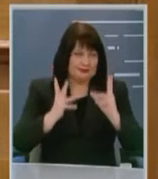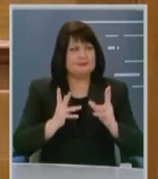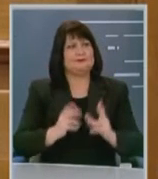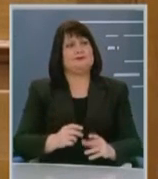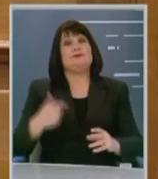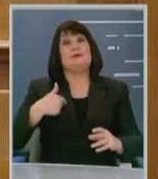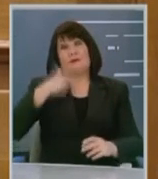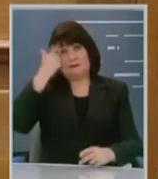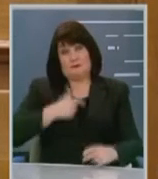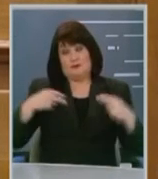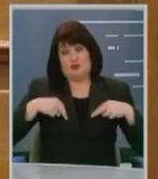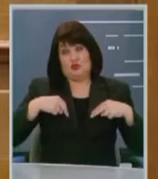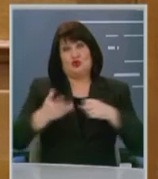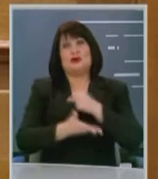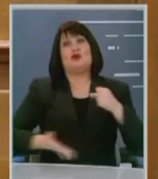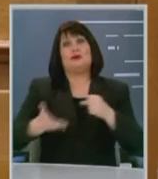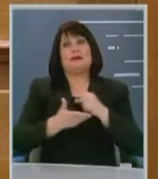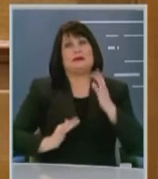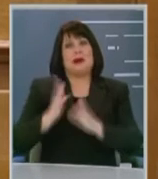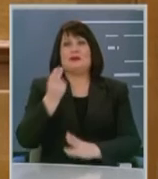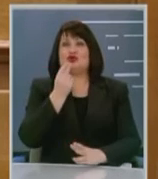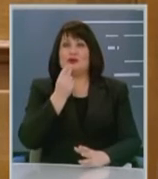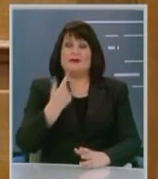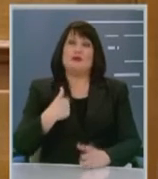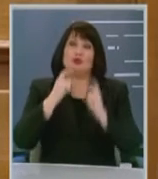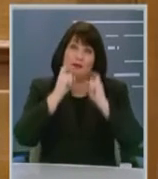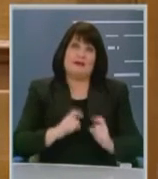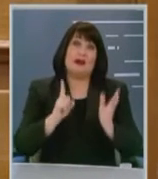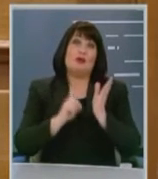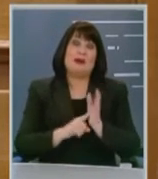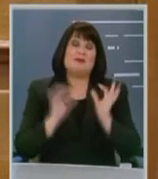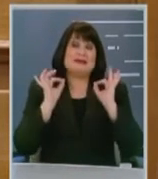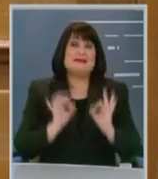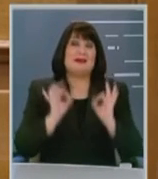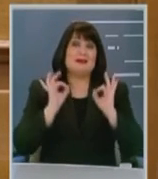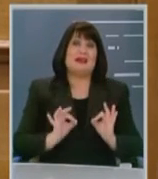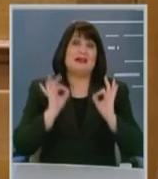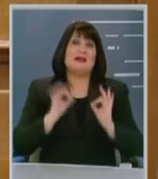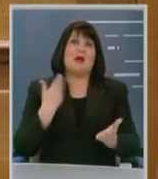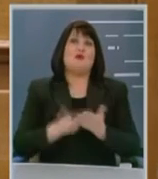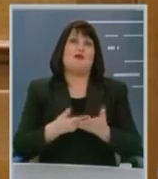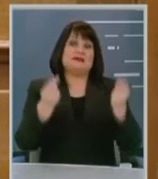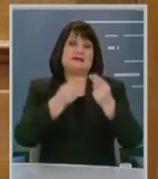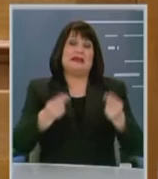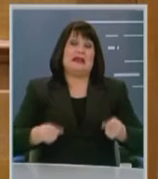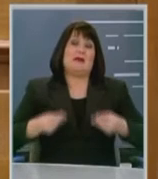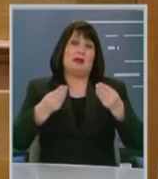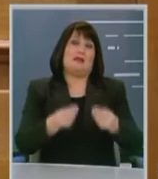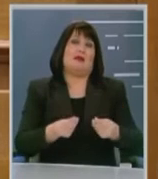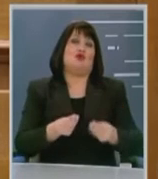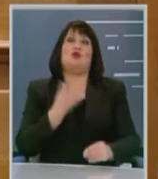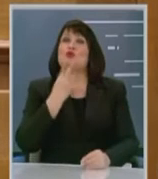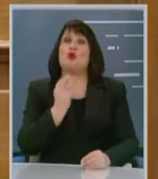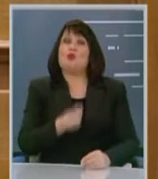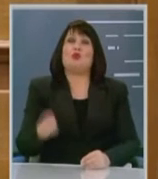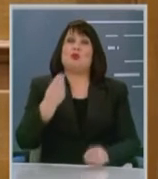Υπουργός Αγροτικής Ανάπτυξης και Τροφίμων οφείλω να είμαι συγκεκριμένος και τεκμηριωμένος, γιατί πάνω